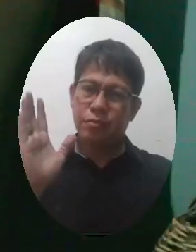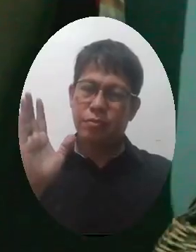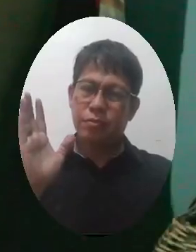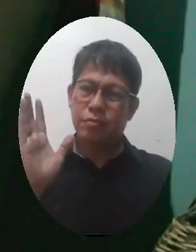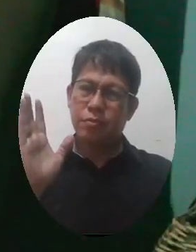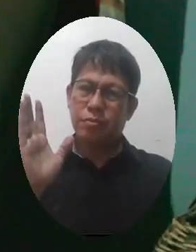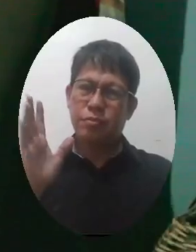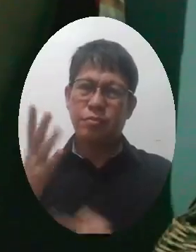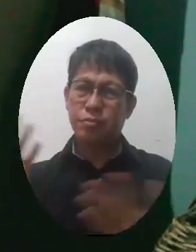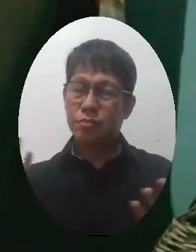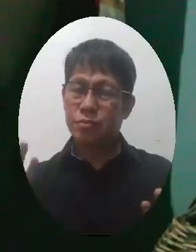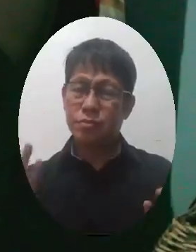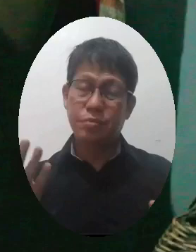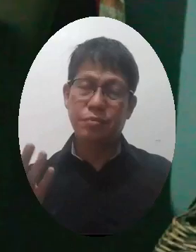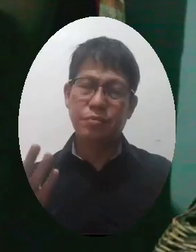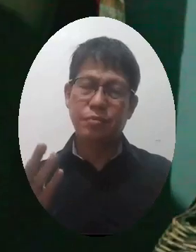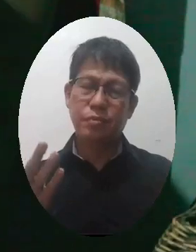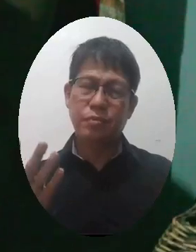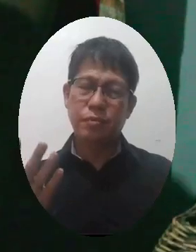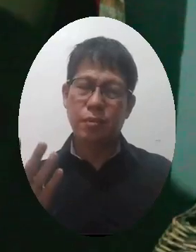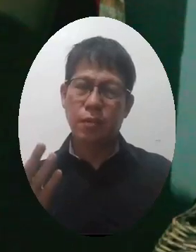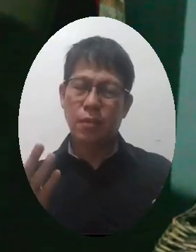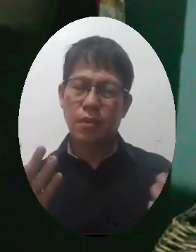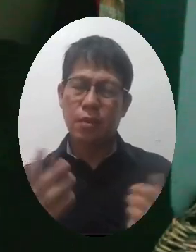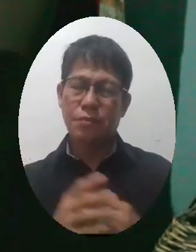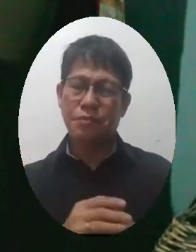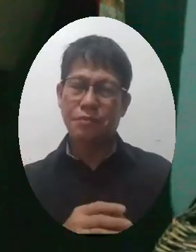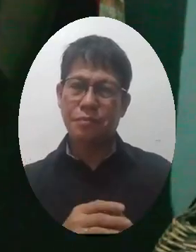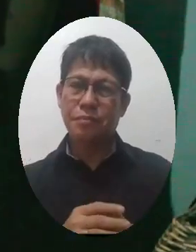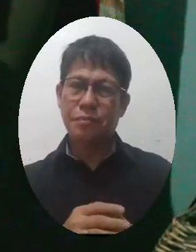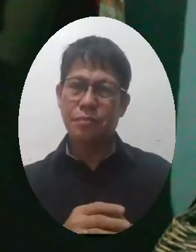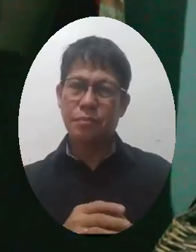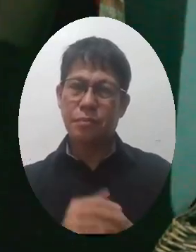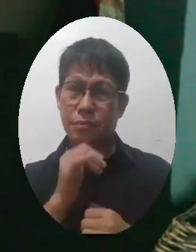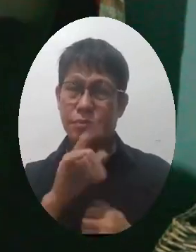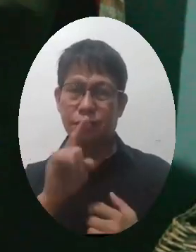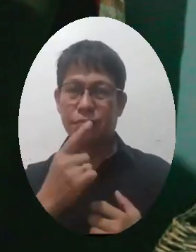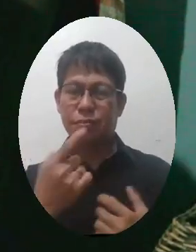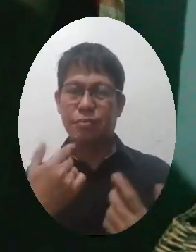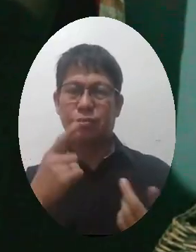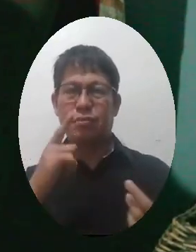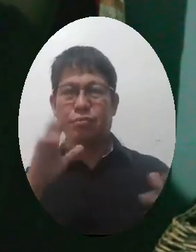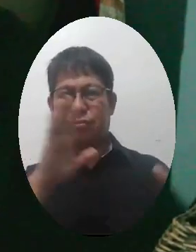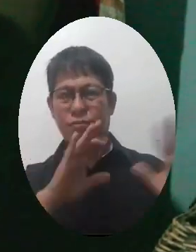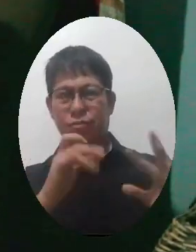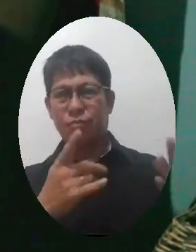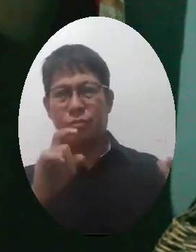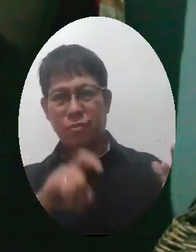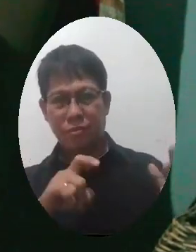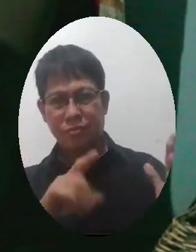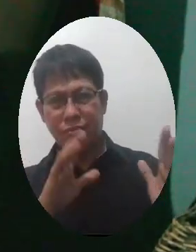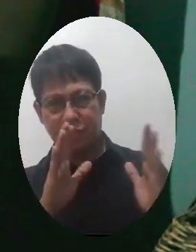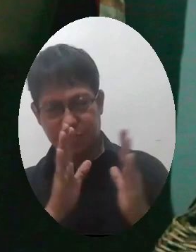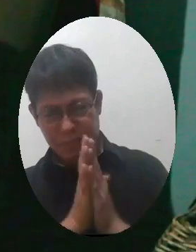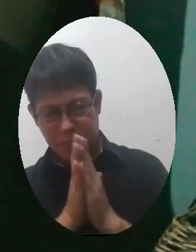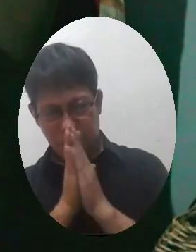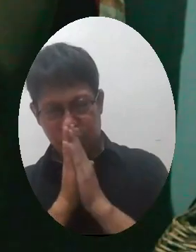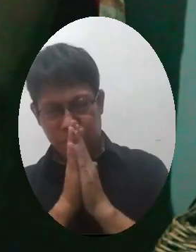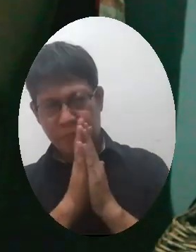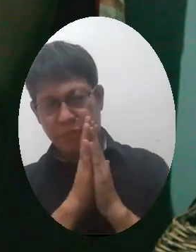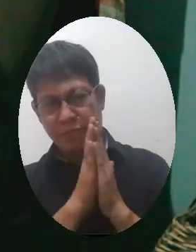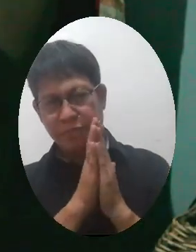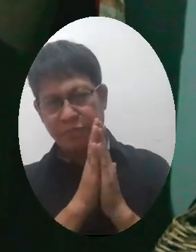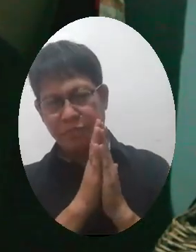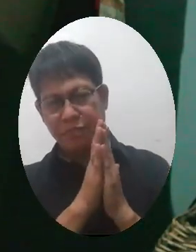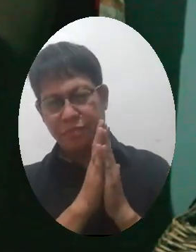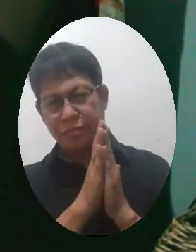yung ma-advise ko rin po sa iba na hindi lang pag may problema, kailangan magdasal.